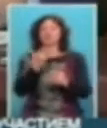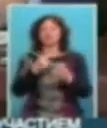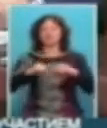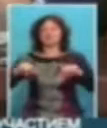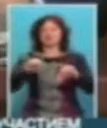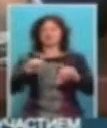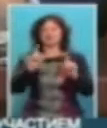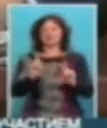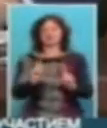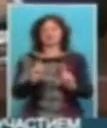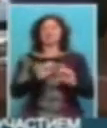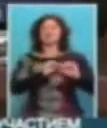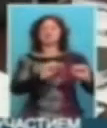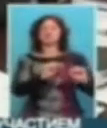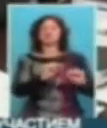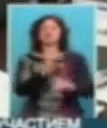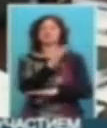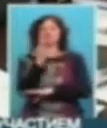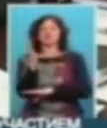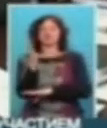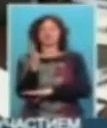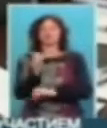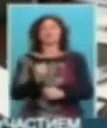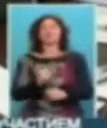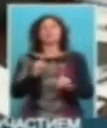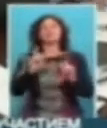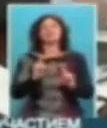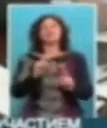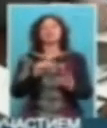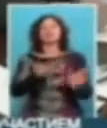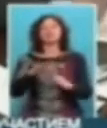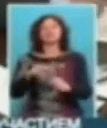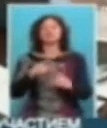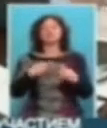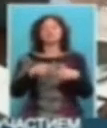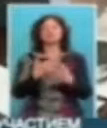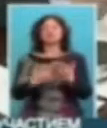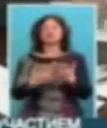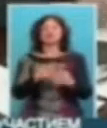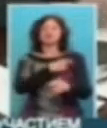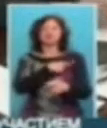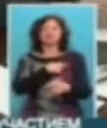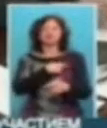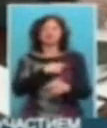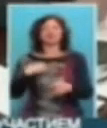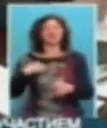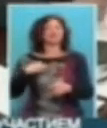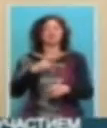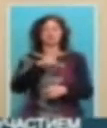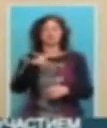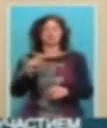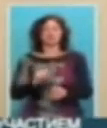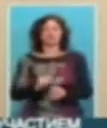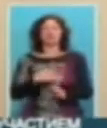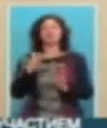содержания и защиты зеленых насаждений и благоустройства. Первое заседание прошло с участием Общественного совета, депутатов и неравнодушных кустанайцев.